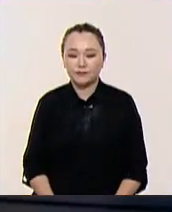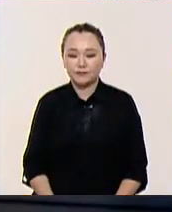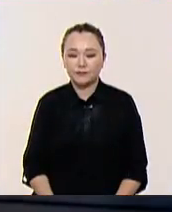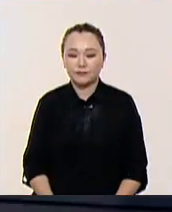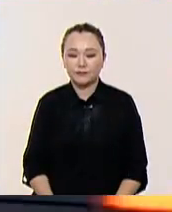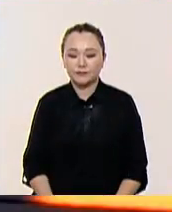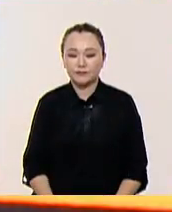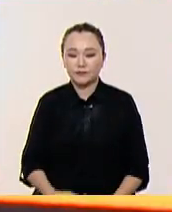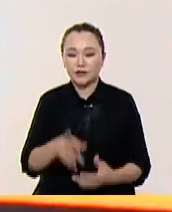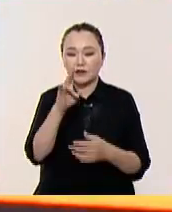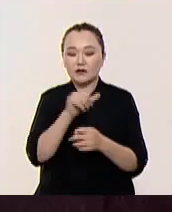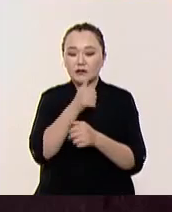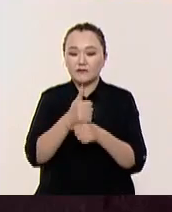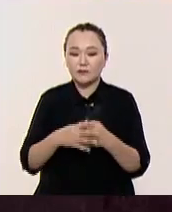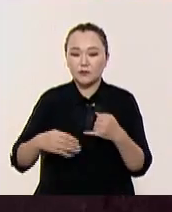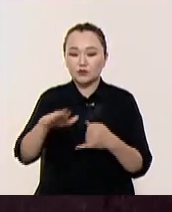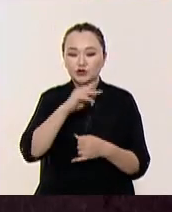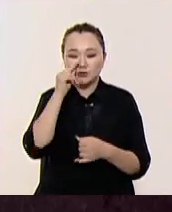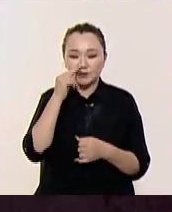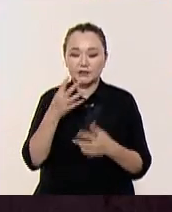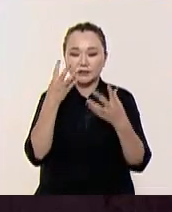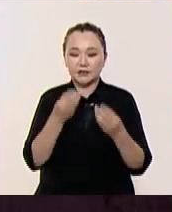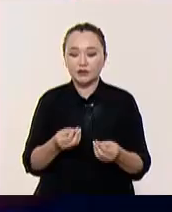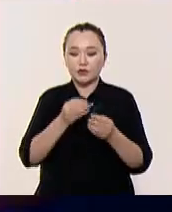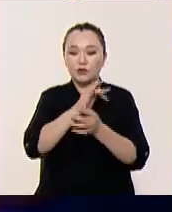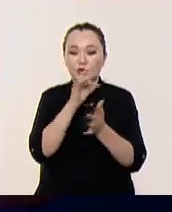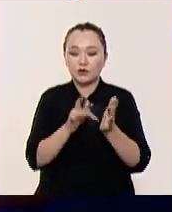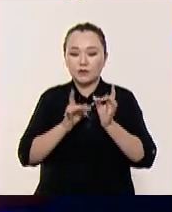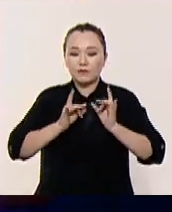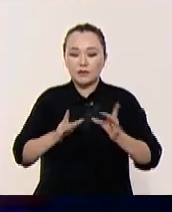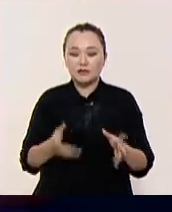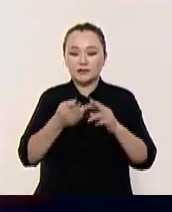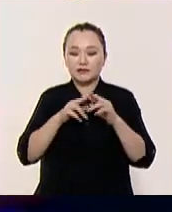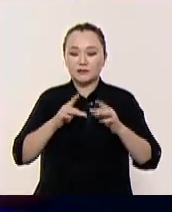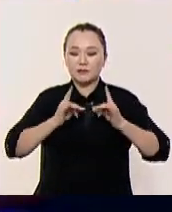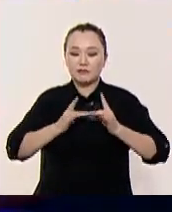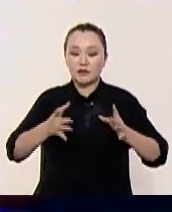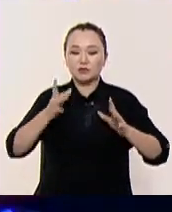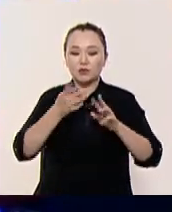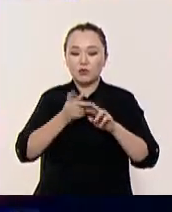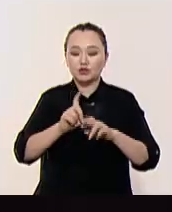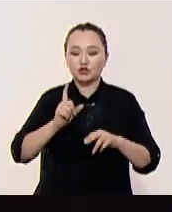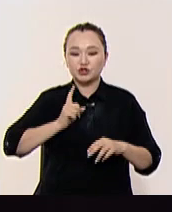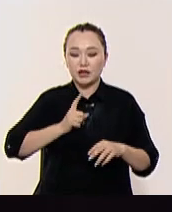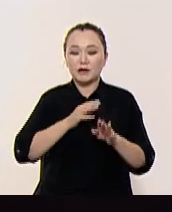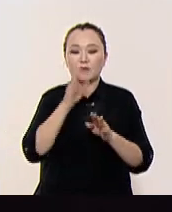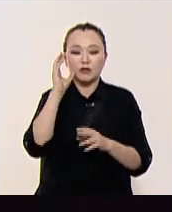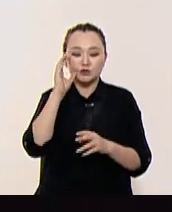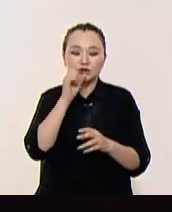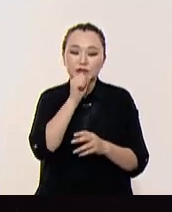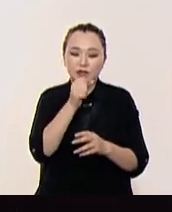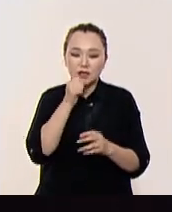на главной площади шымкента отметили день города этот праздник жители очень ждали послушать любимых исполнителей